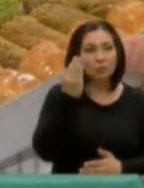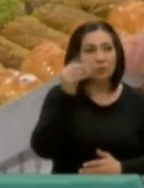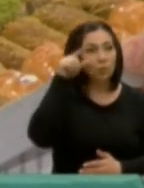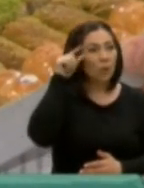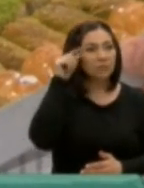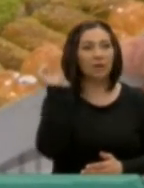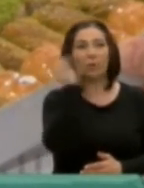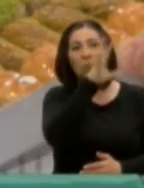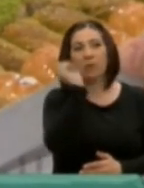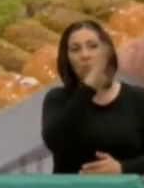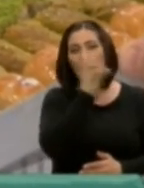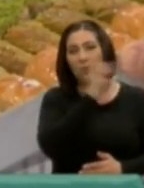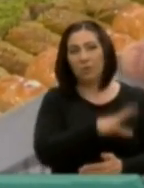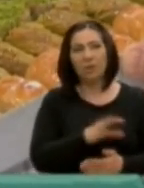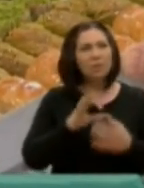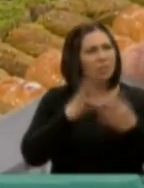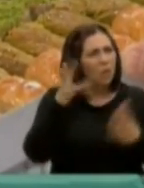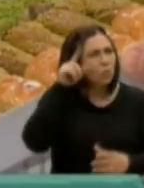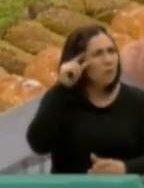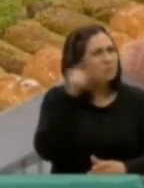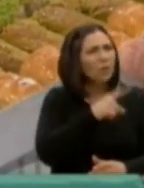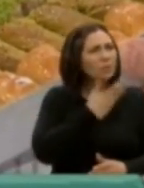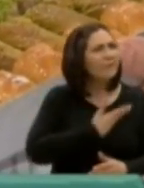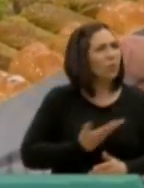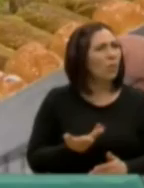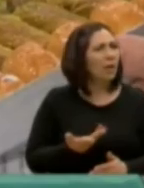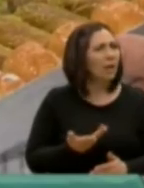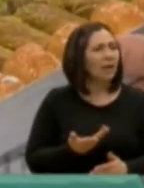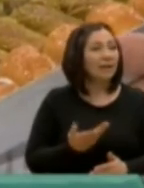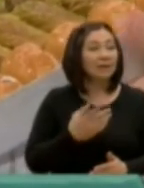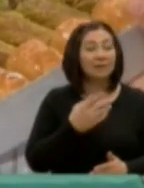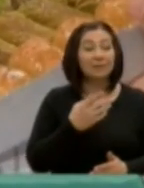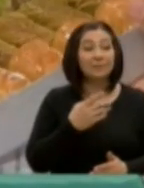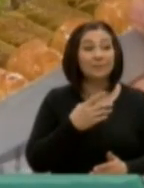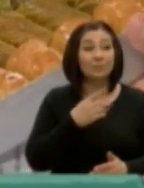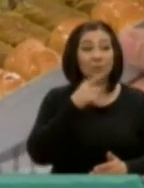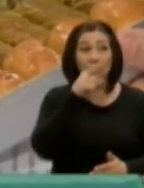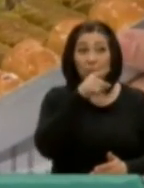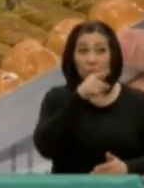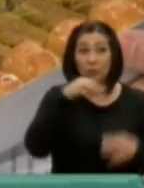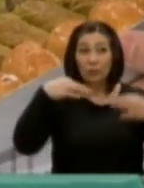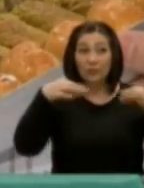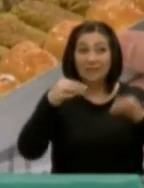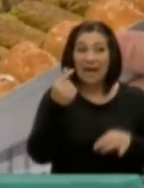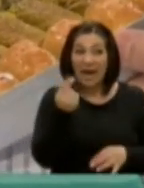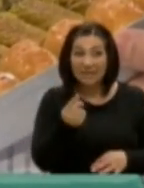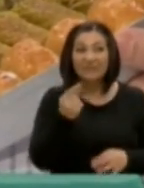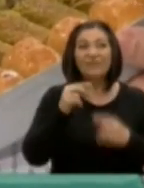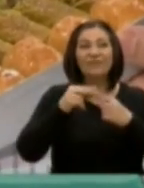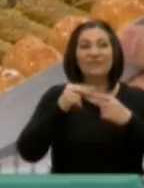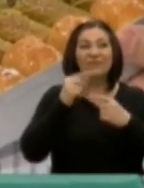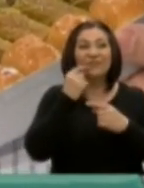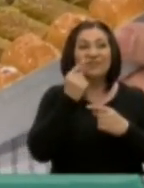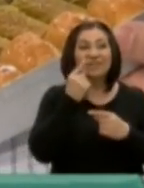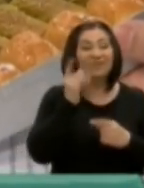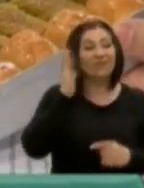gidiyor. Niye Yunanistan, niye onu seviyorlar Nadir Dolama'yı? Şimdi bunun yufkası az, fıstığı fazla.